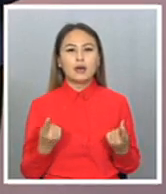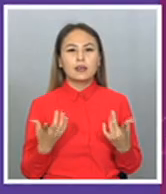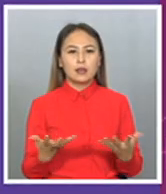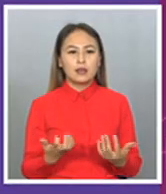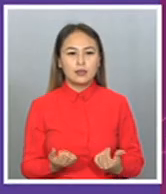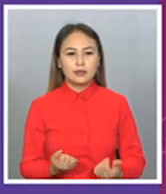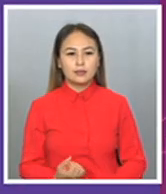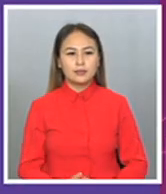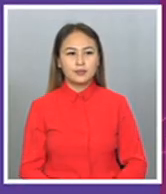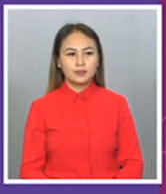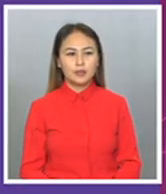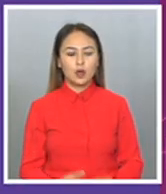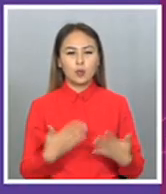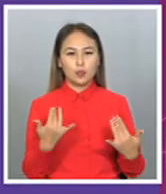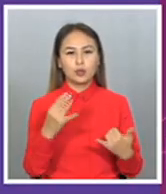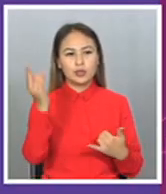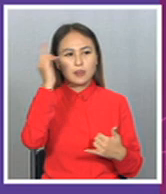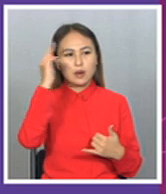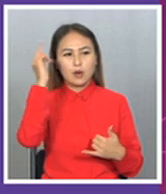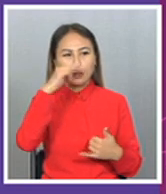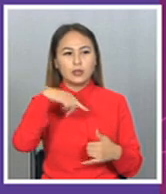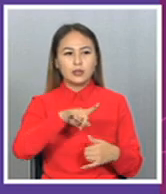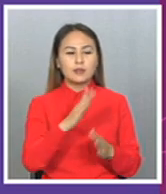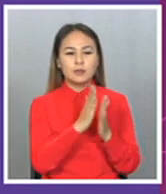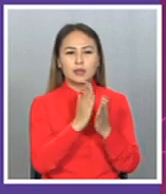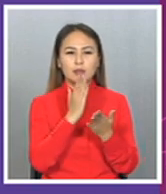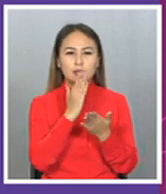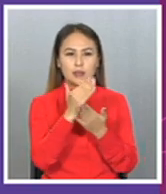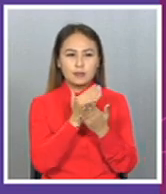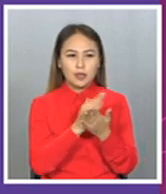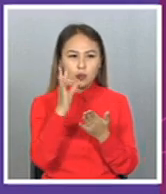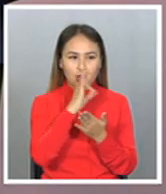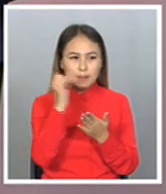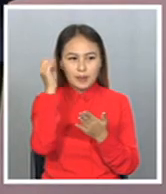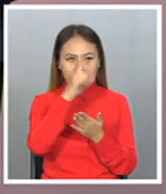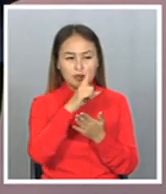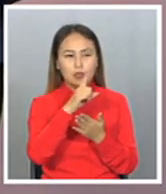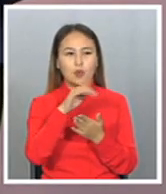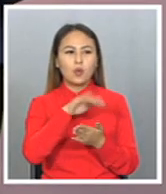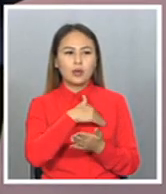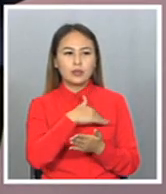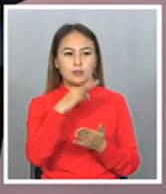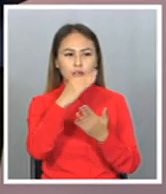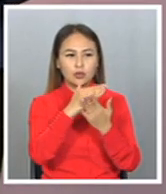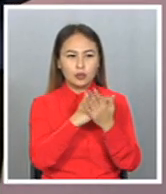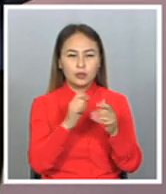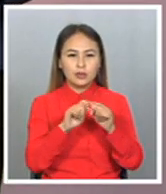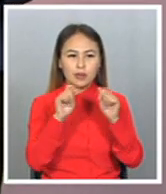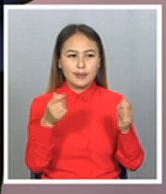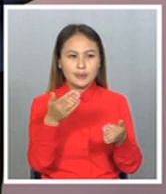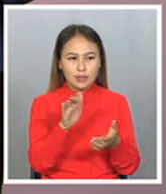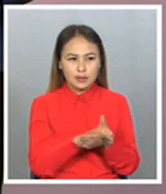алады? Бүгінгі сабақта қоректік тізбек туралы білесіңдер. Қоректік тізбектің